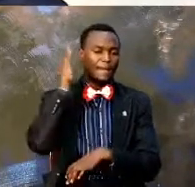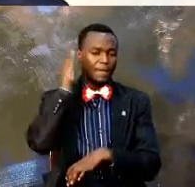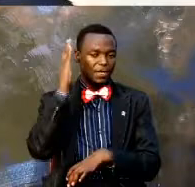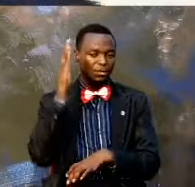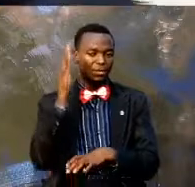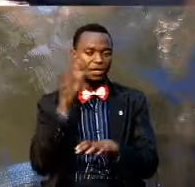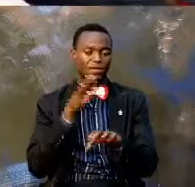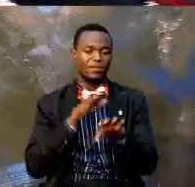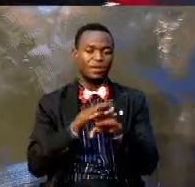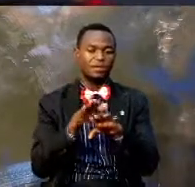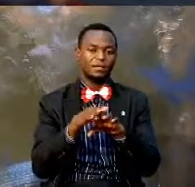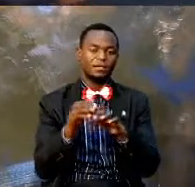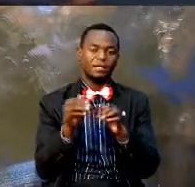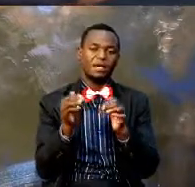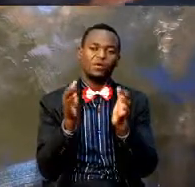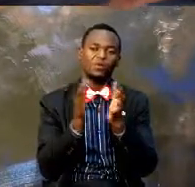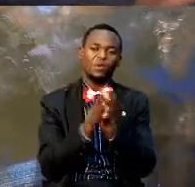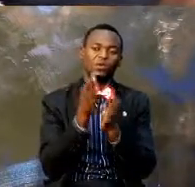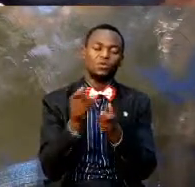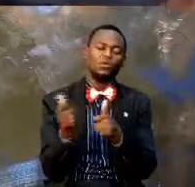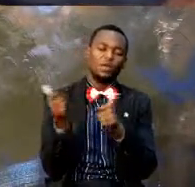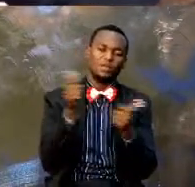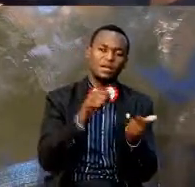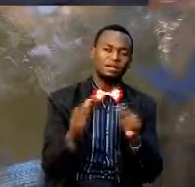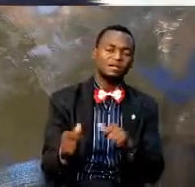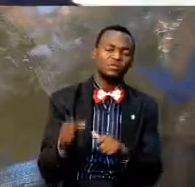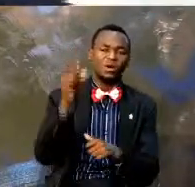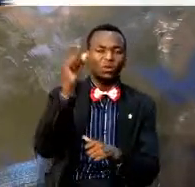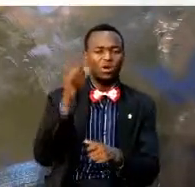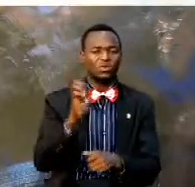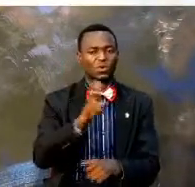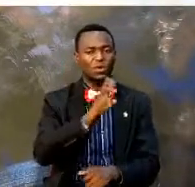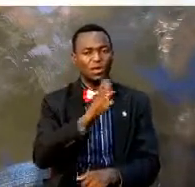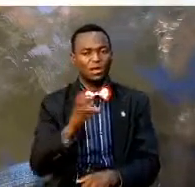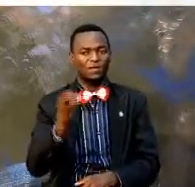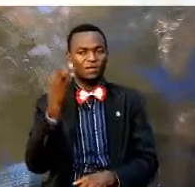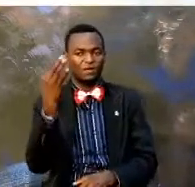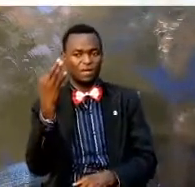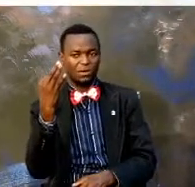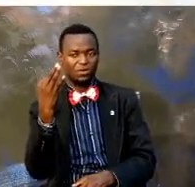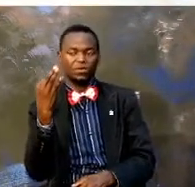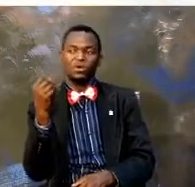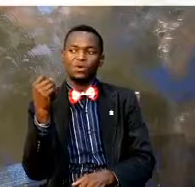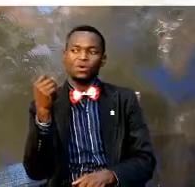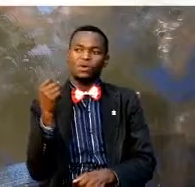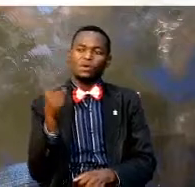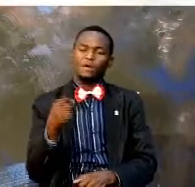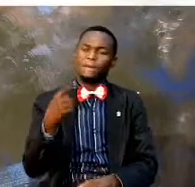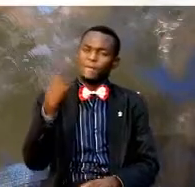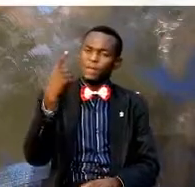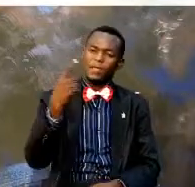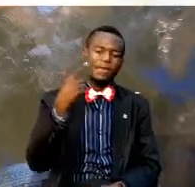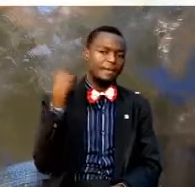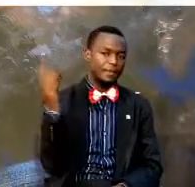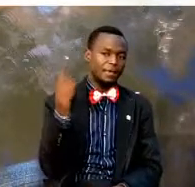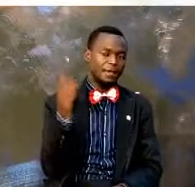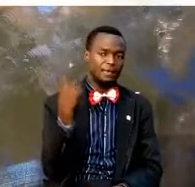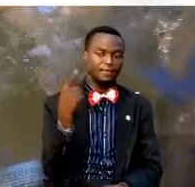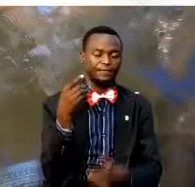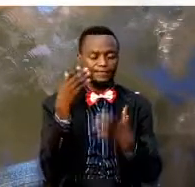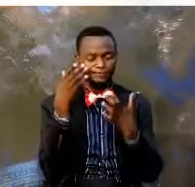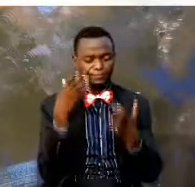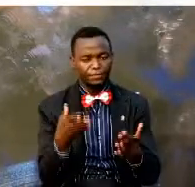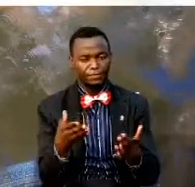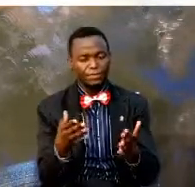huo, walibatizwa watu 3,000 siku ile. 3,000 kwa hotuba moja tu. Moja peke yake. Na leo Yesu